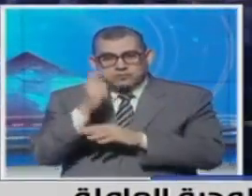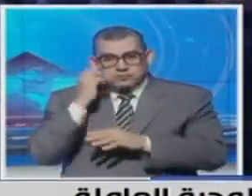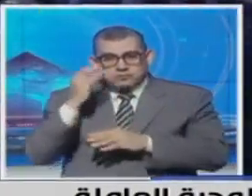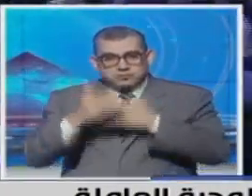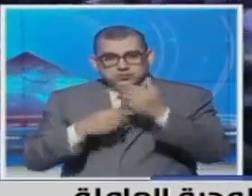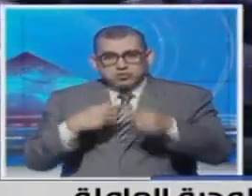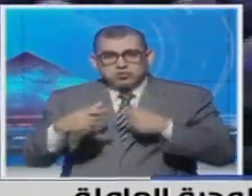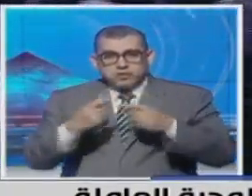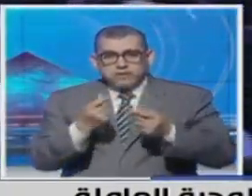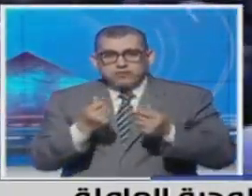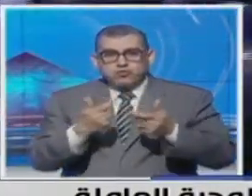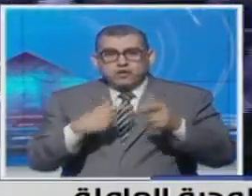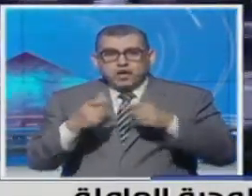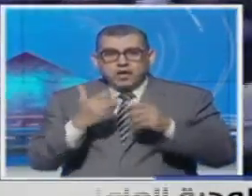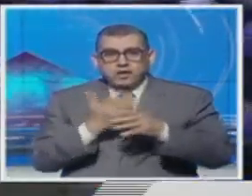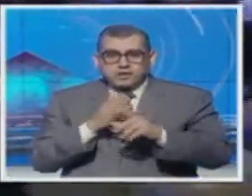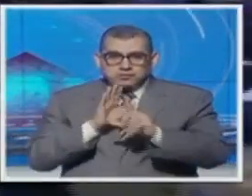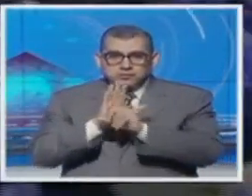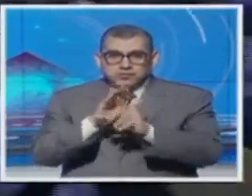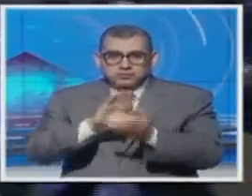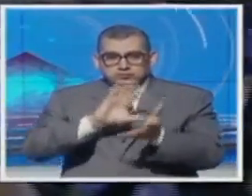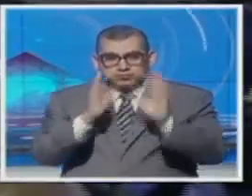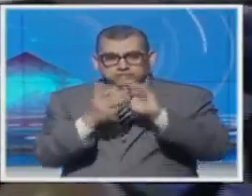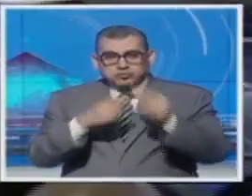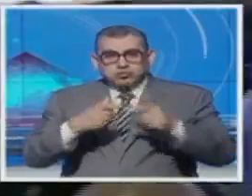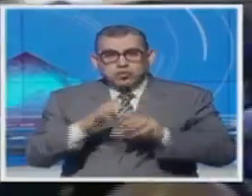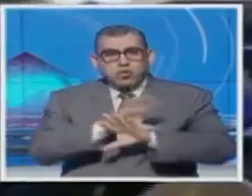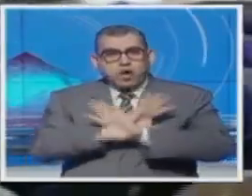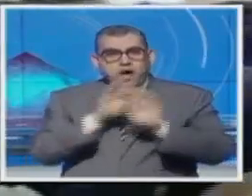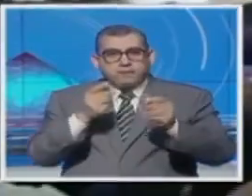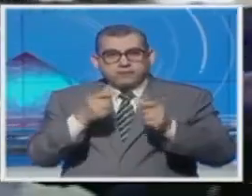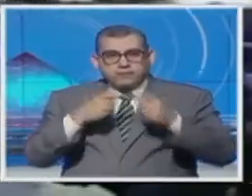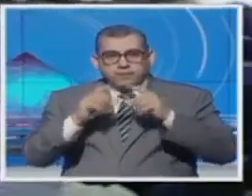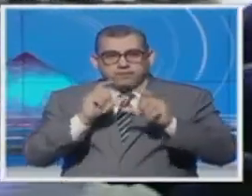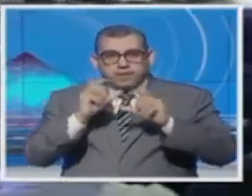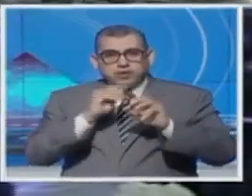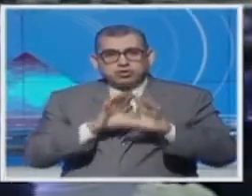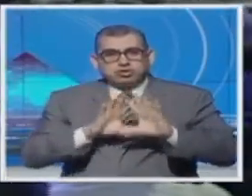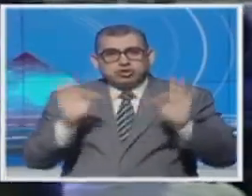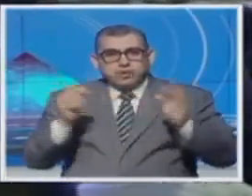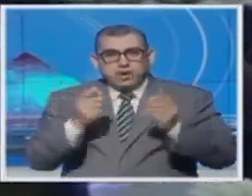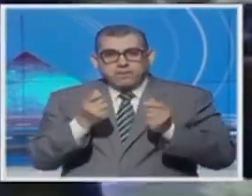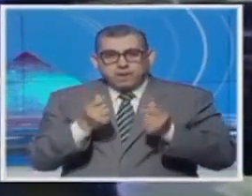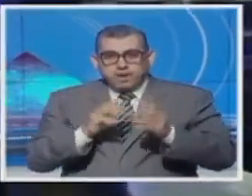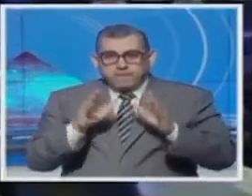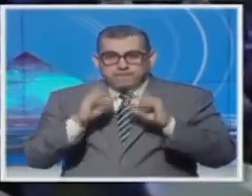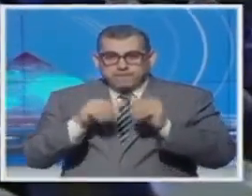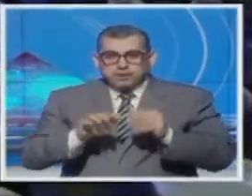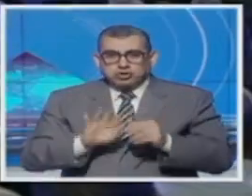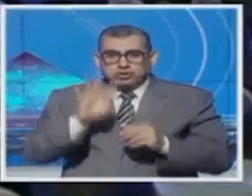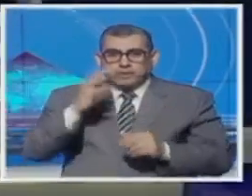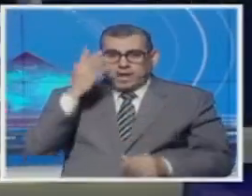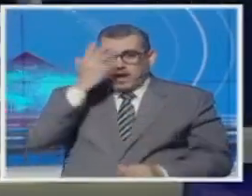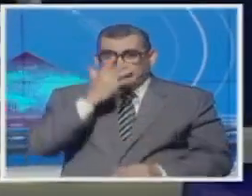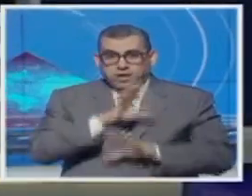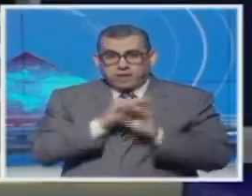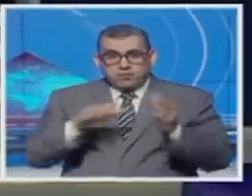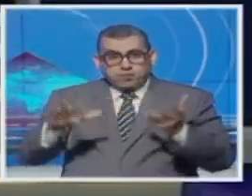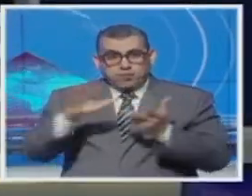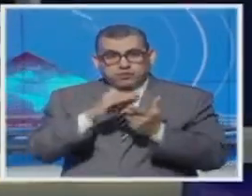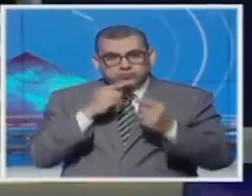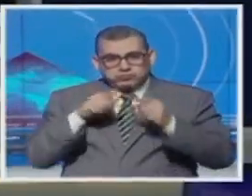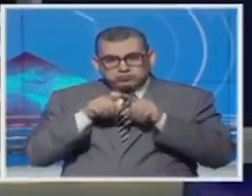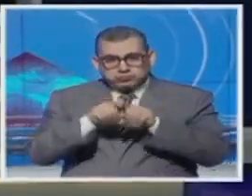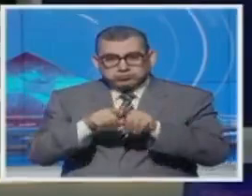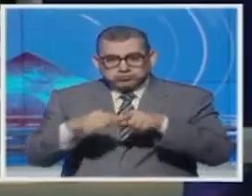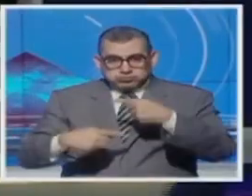التكنولوجيا المالية في دعم التحول الرقمي وزيادة معدلات الشمول المالي في مصر ودول شمال إفريقيا، بما